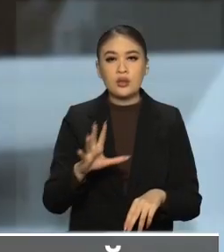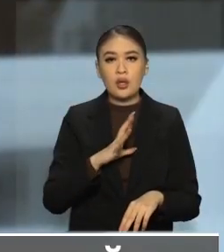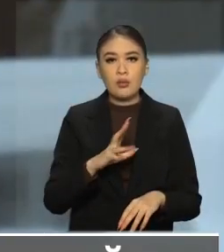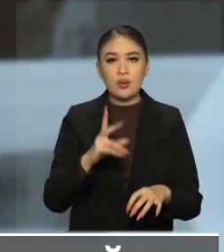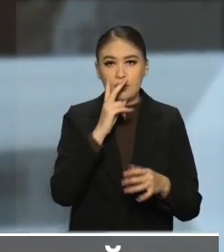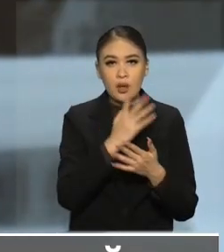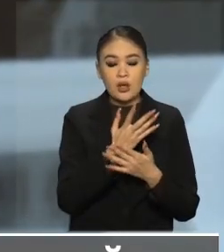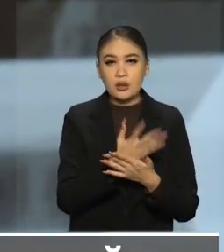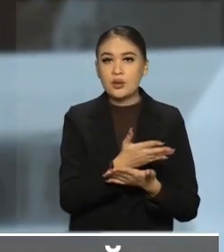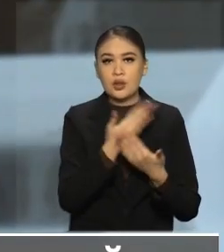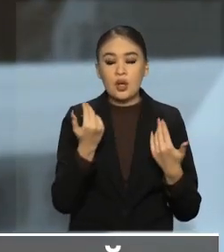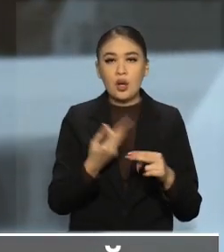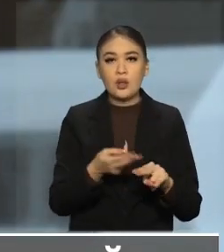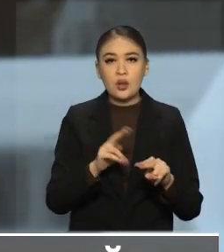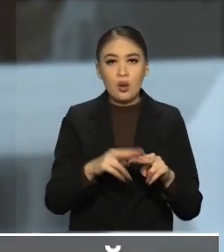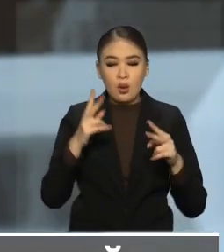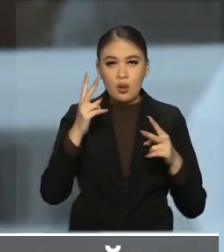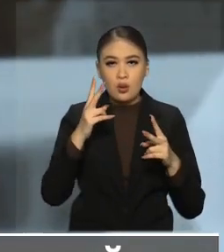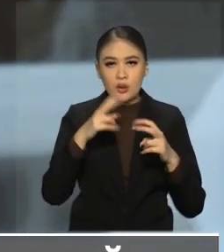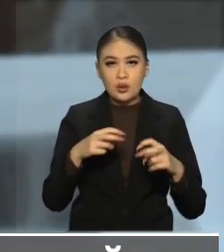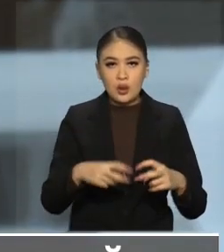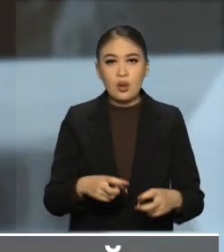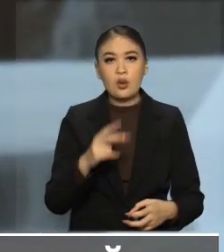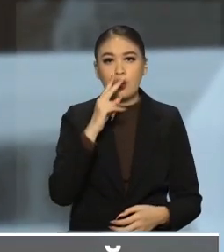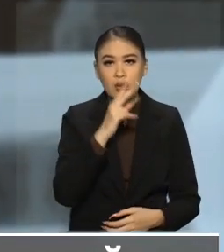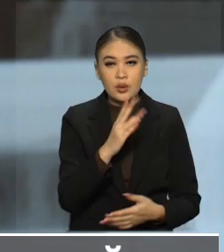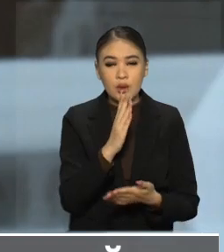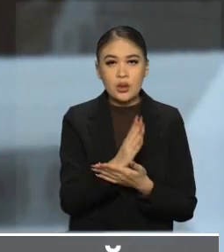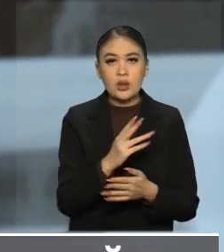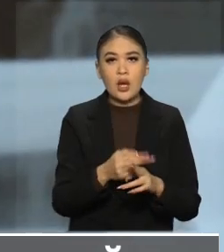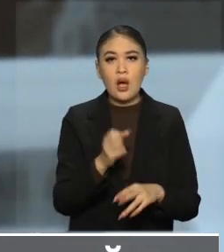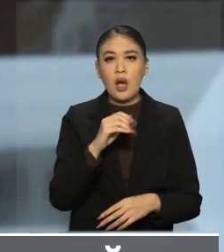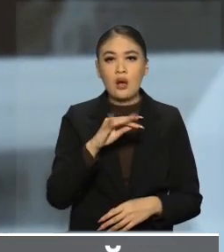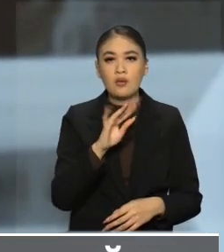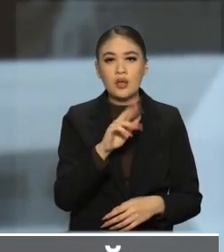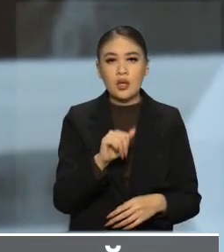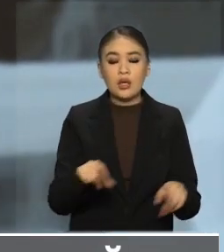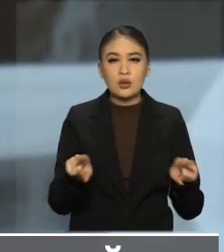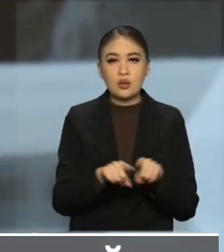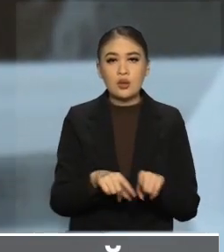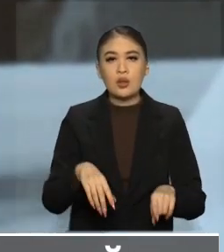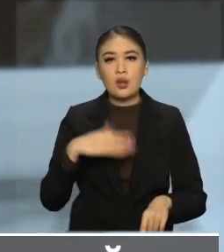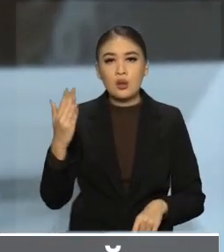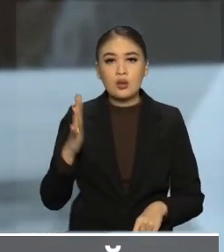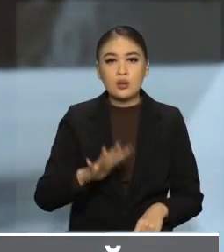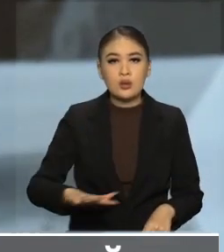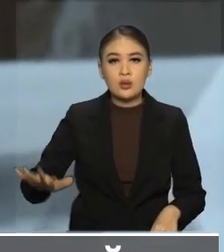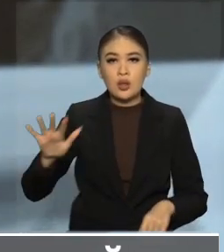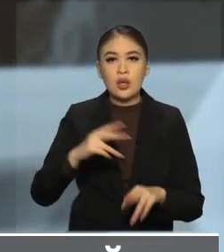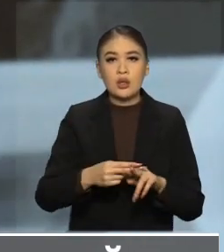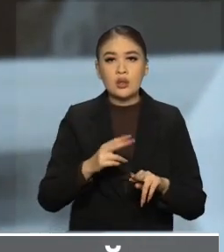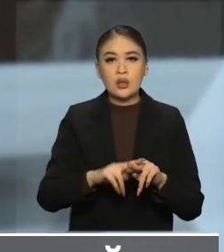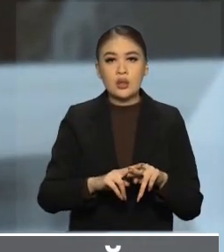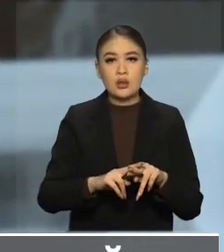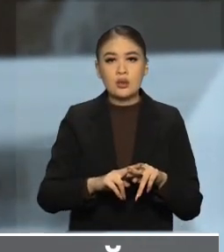керек. Осы оқып атыр олар, көріп атыр. Тіпті Африкада да, оңтүстік Африкада да сондай мәлімет